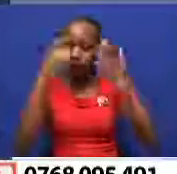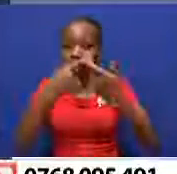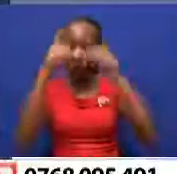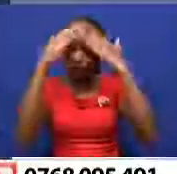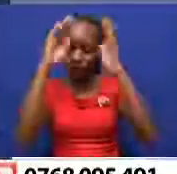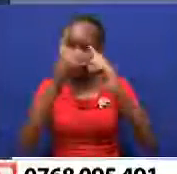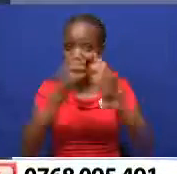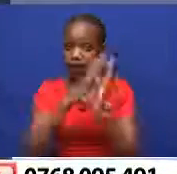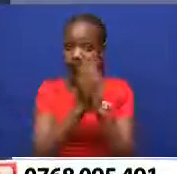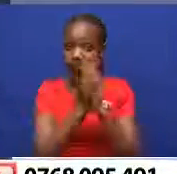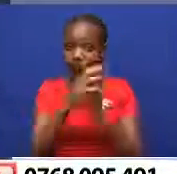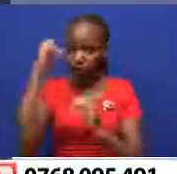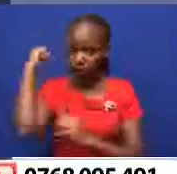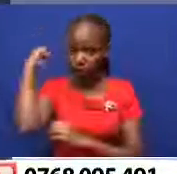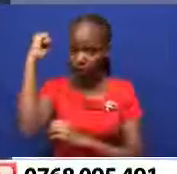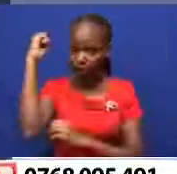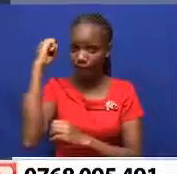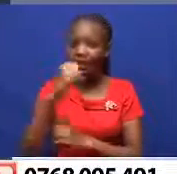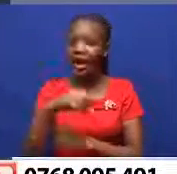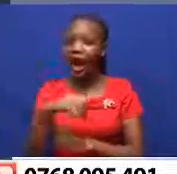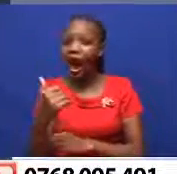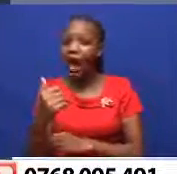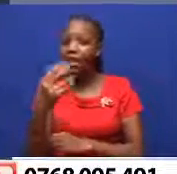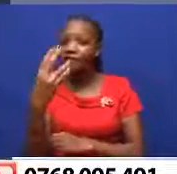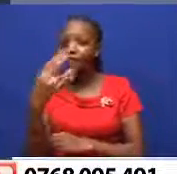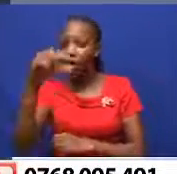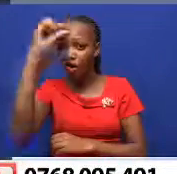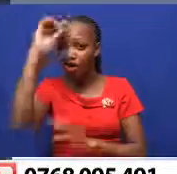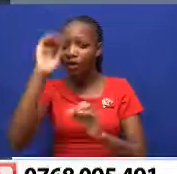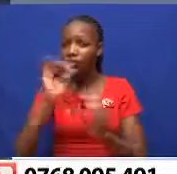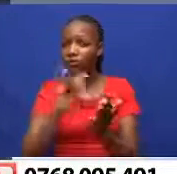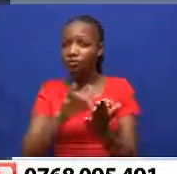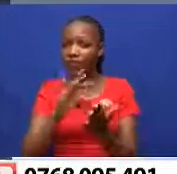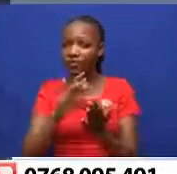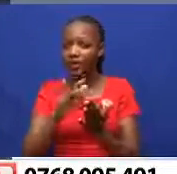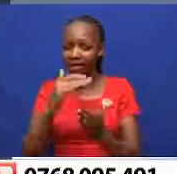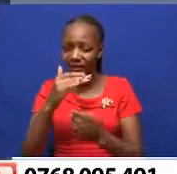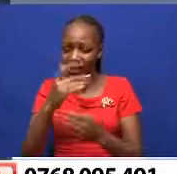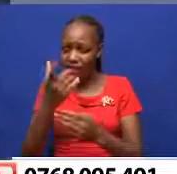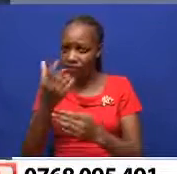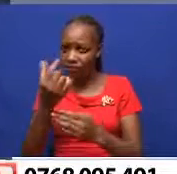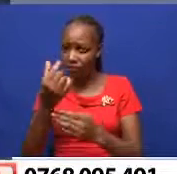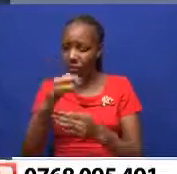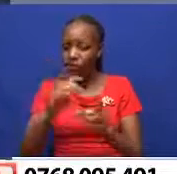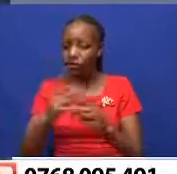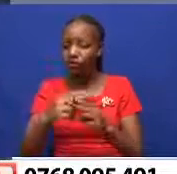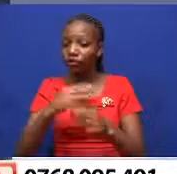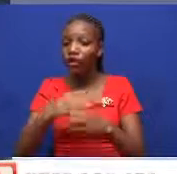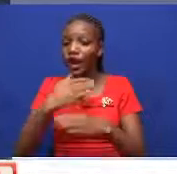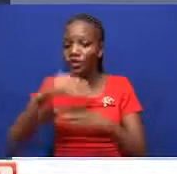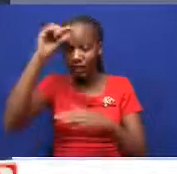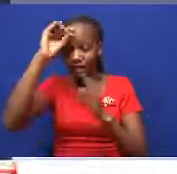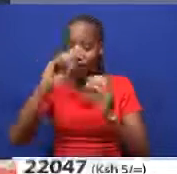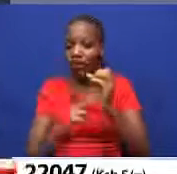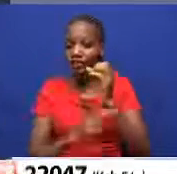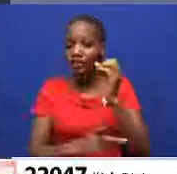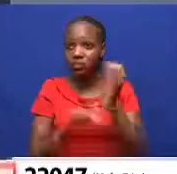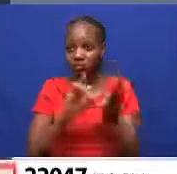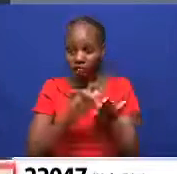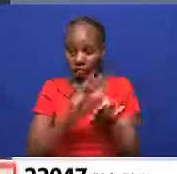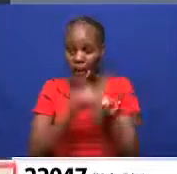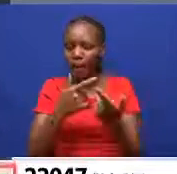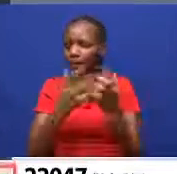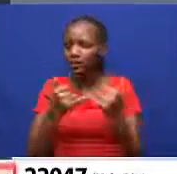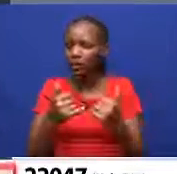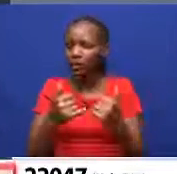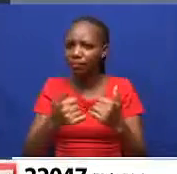Kiasi ya sani kuwa magavana wengine wale sasa huenda wakangatuliwa siku chache tu baada ya gavana Anne Waiguru kungatuliwa. Lakini